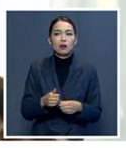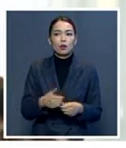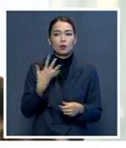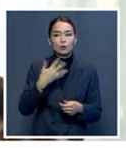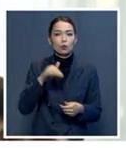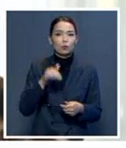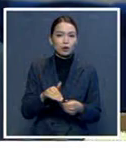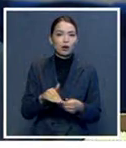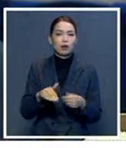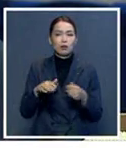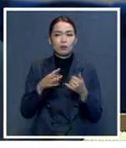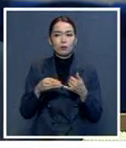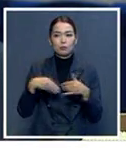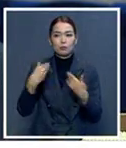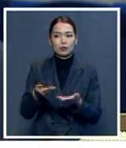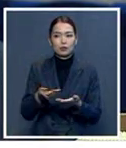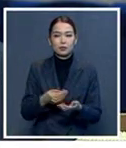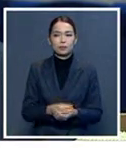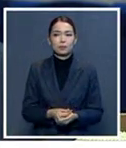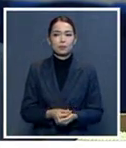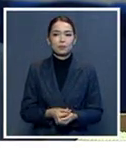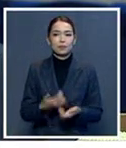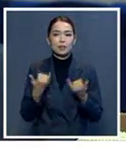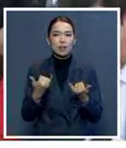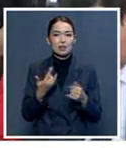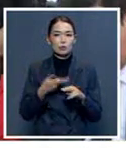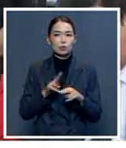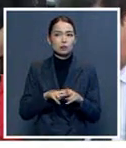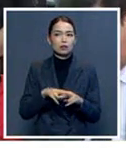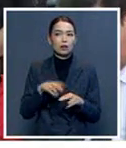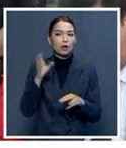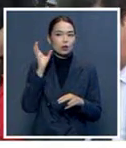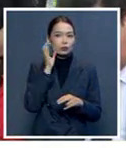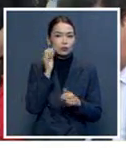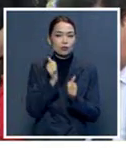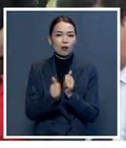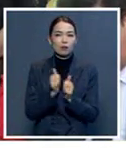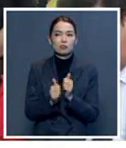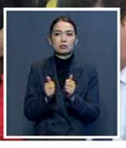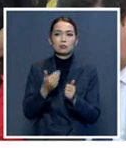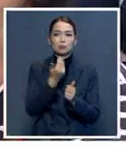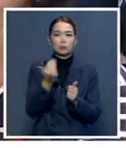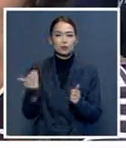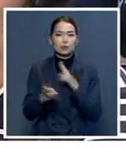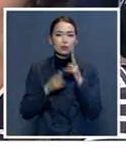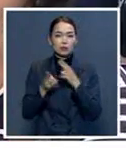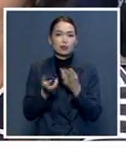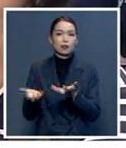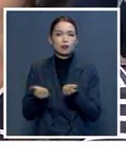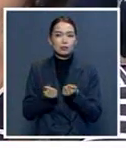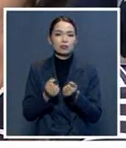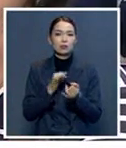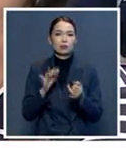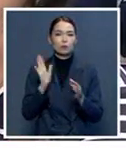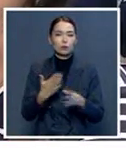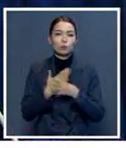100 мыңға дейін сатылып жатады. Осы және өзге де мәселелерді тыңдаған билік өкілдері бірде бір тұрғынның қабылдаусыз, көмексіз, қолдаусыз